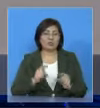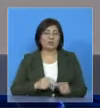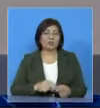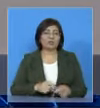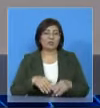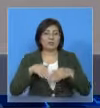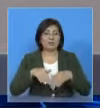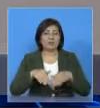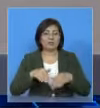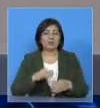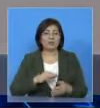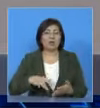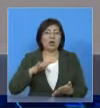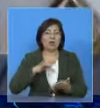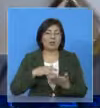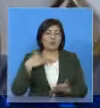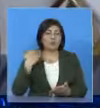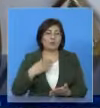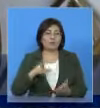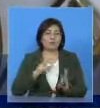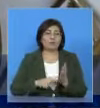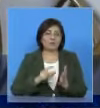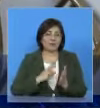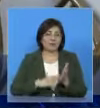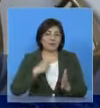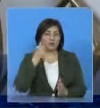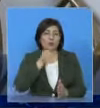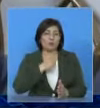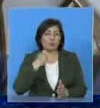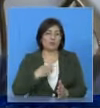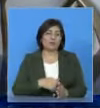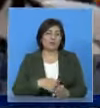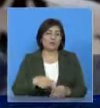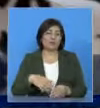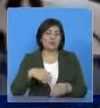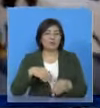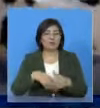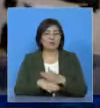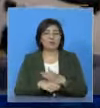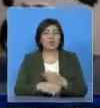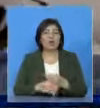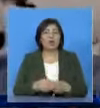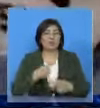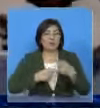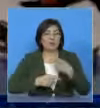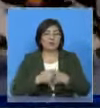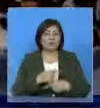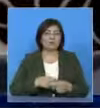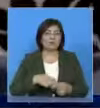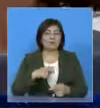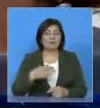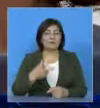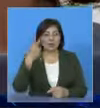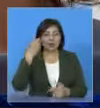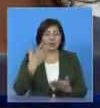швейную фабрику областного центра 90 годы во время экономического кризиса она ушла с работы и вернулась в родной край работая в разных сферах